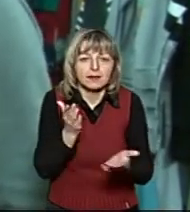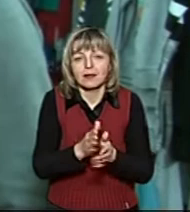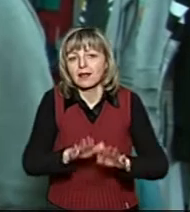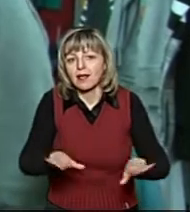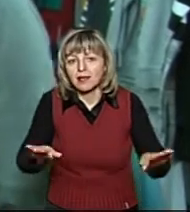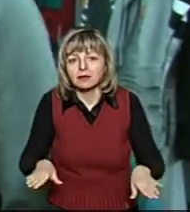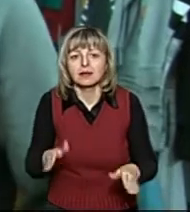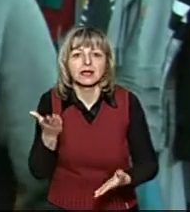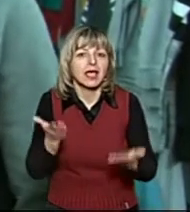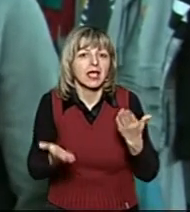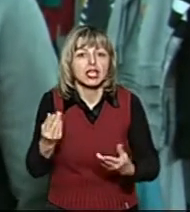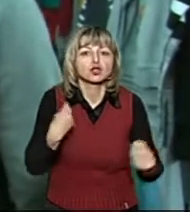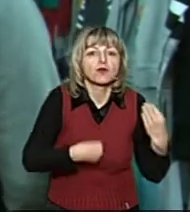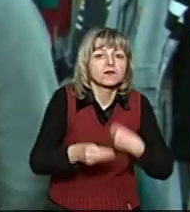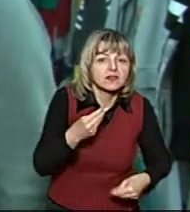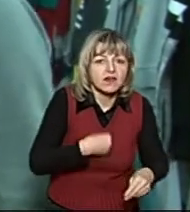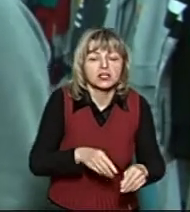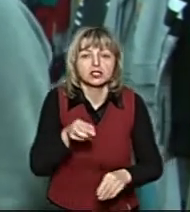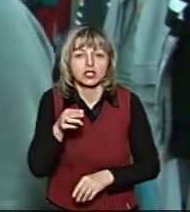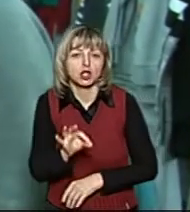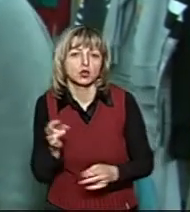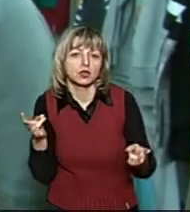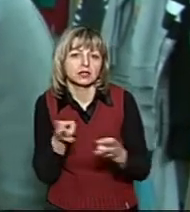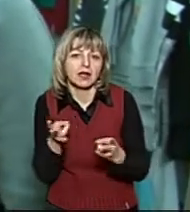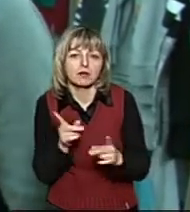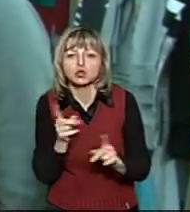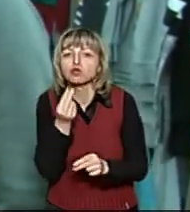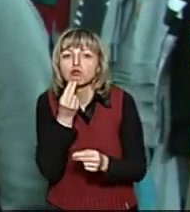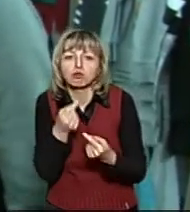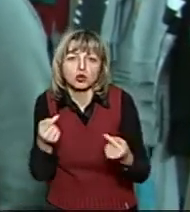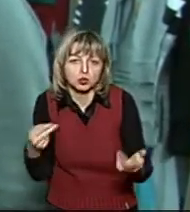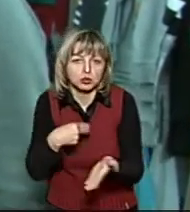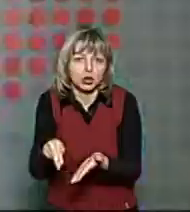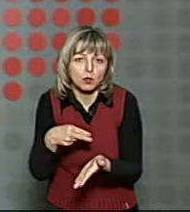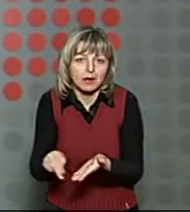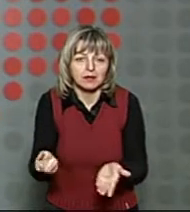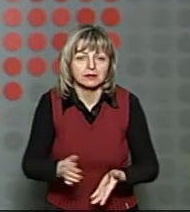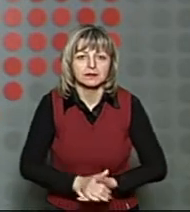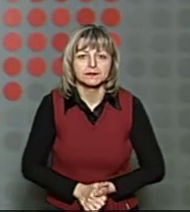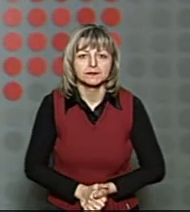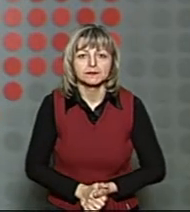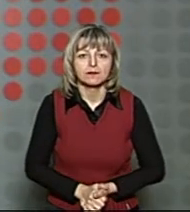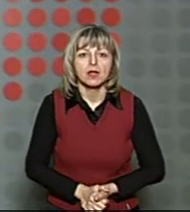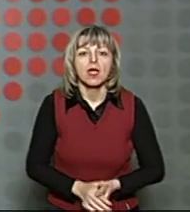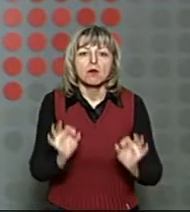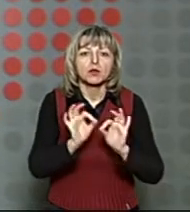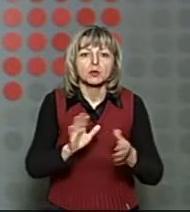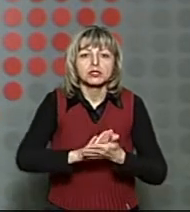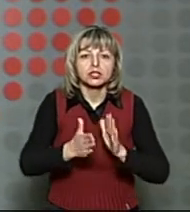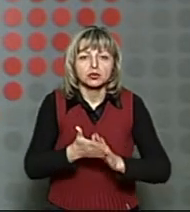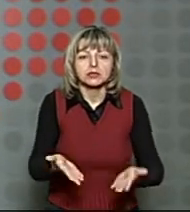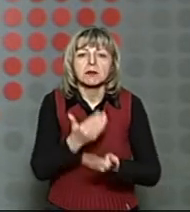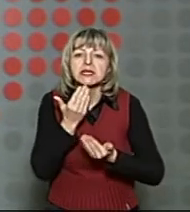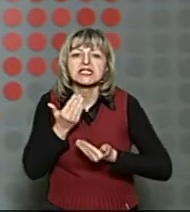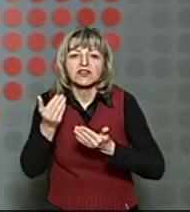діти малі. Якщо не вдіватися, по крайній мірі, то треба щось, продукти якісь купляти. Прокоментувати ситуацію